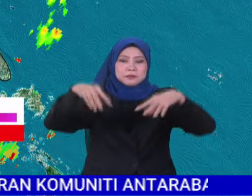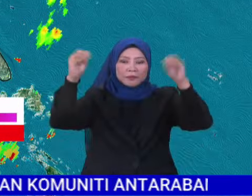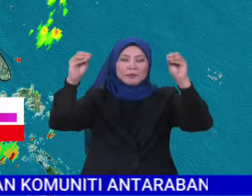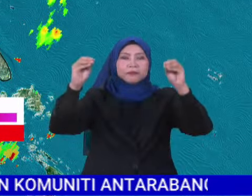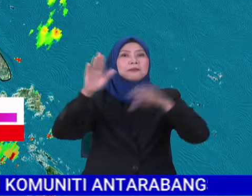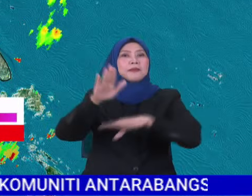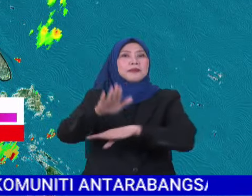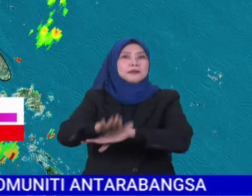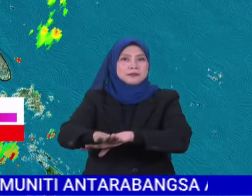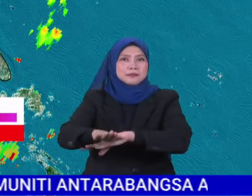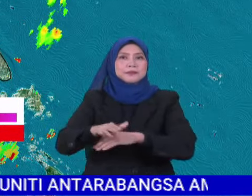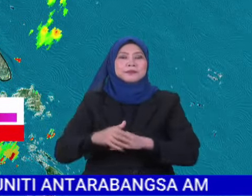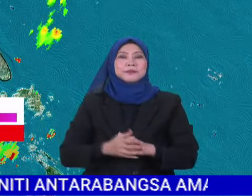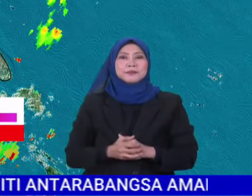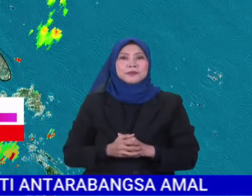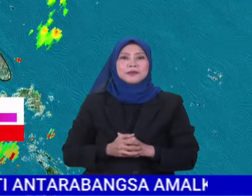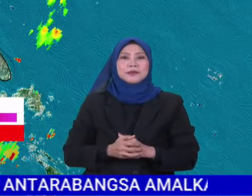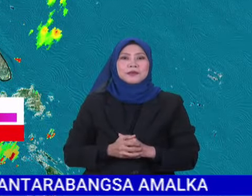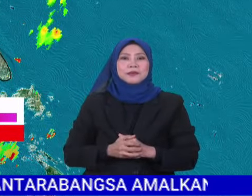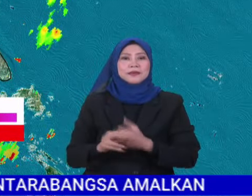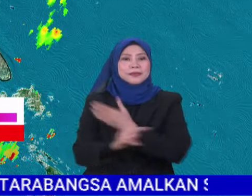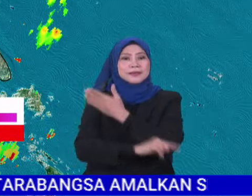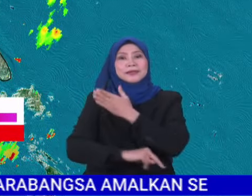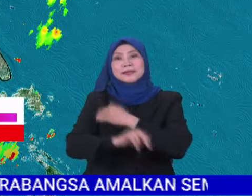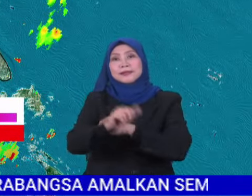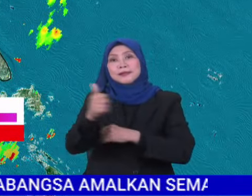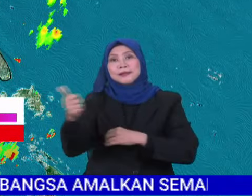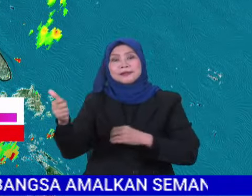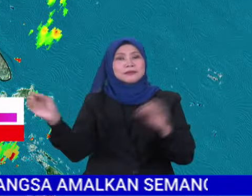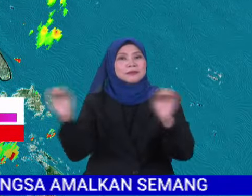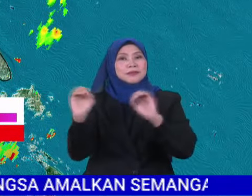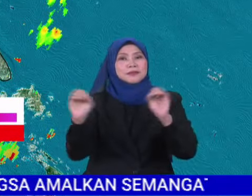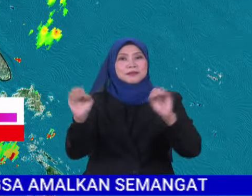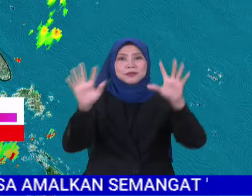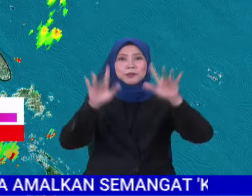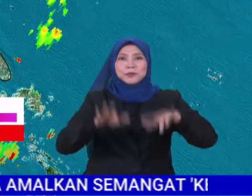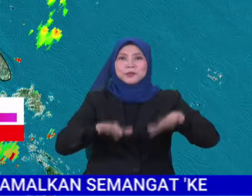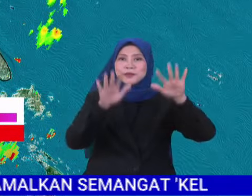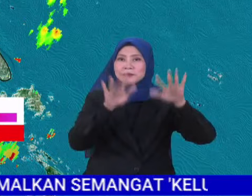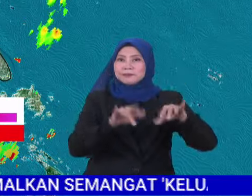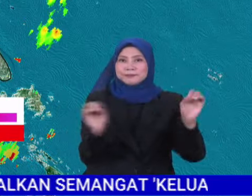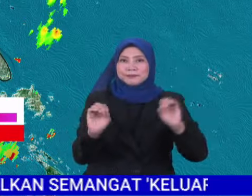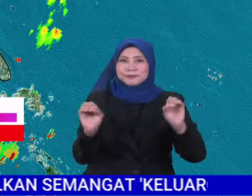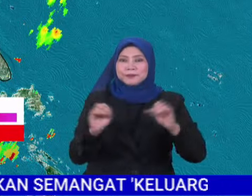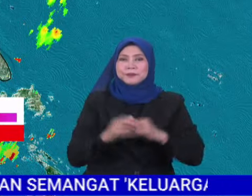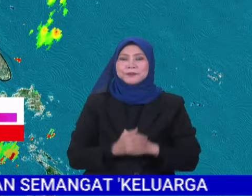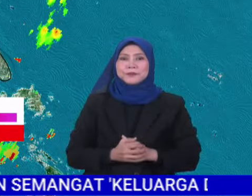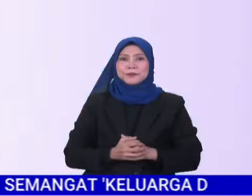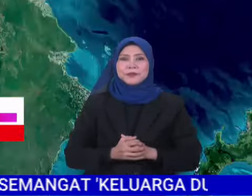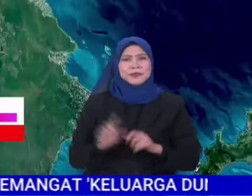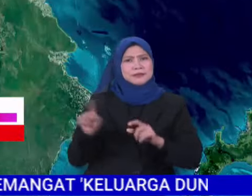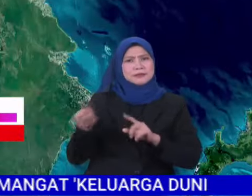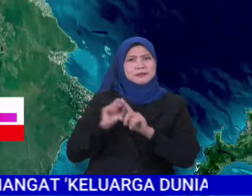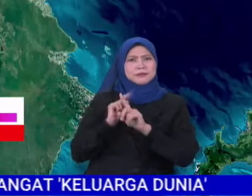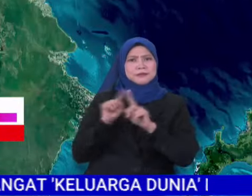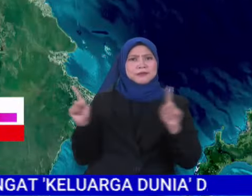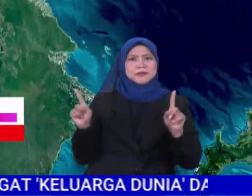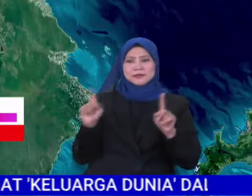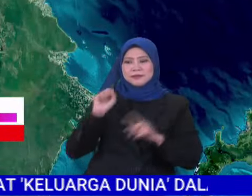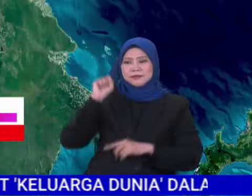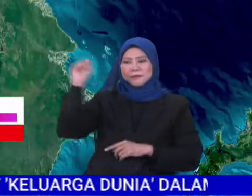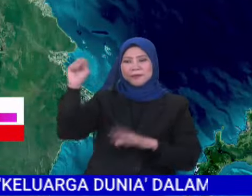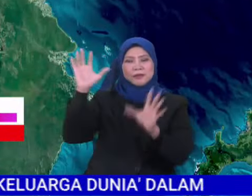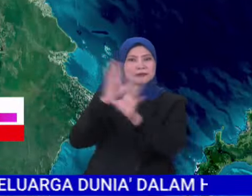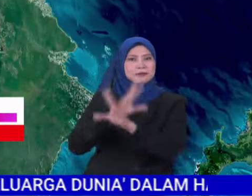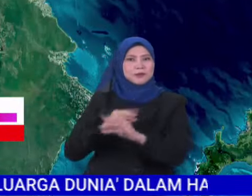kelewat peta nanti dan bagi negeri-negeri wow meski tiada hujan yang berlaku BK dan yang berbeda pula berlaku di